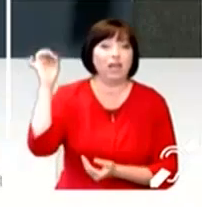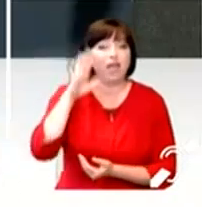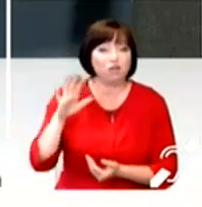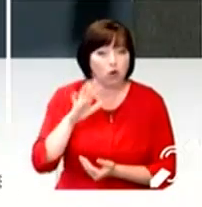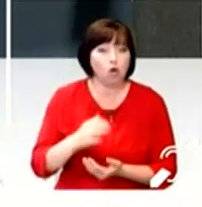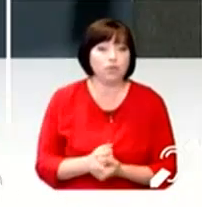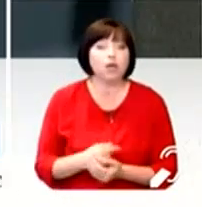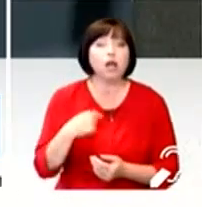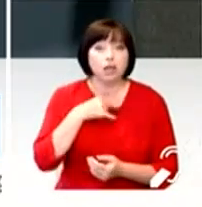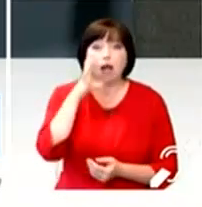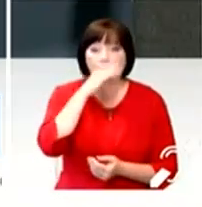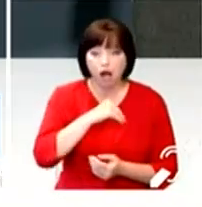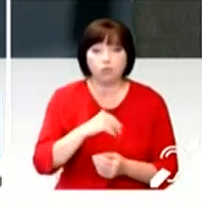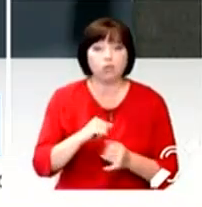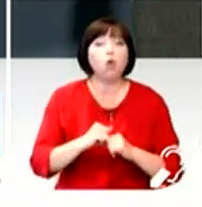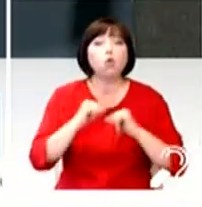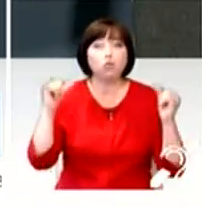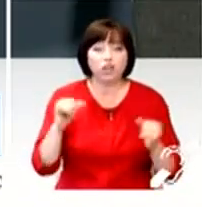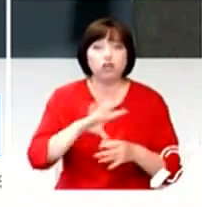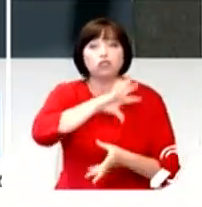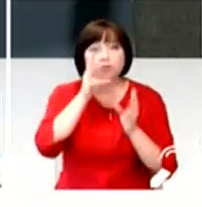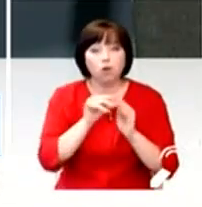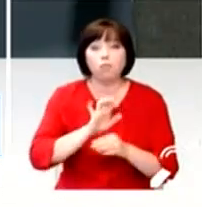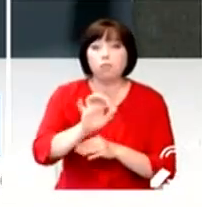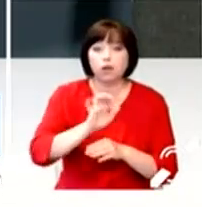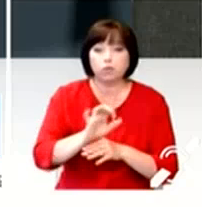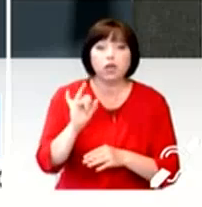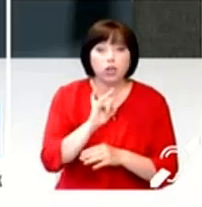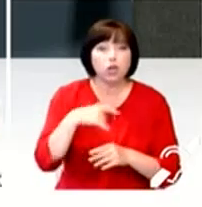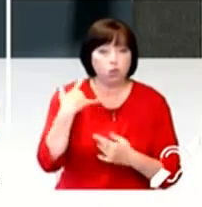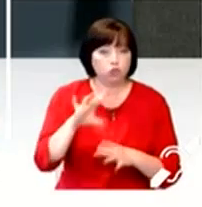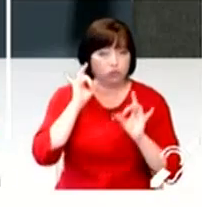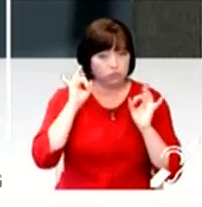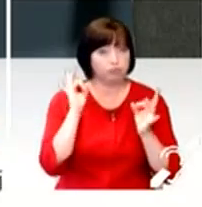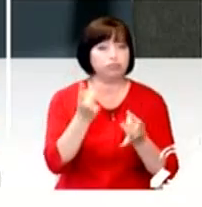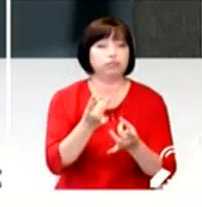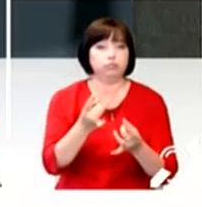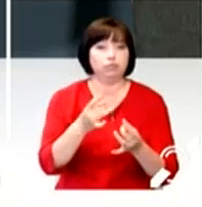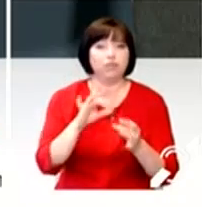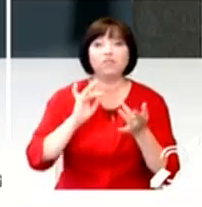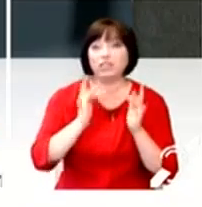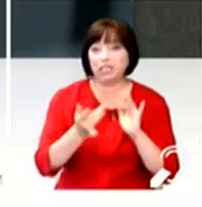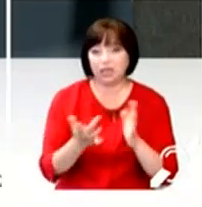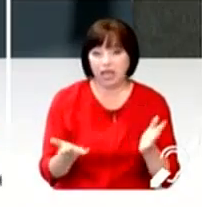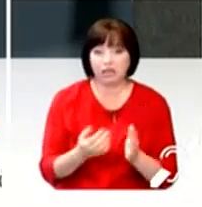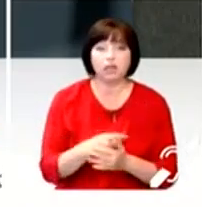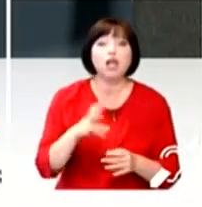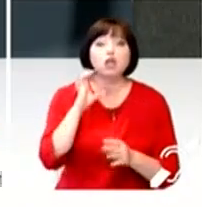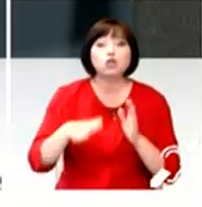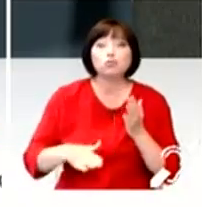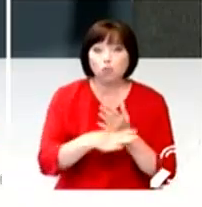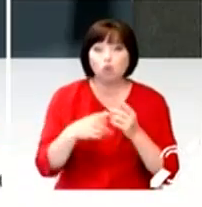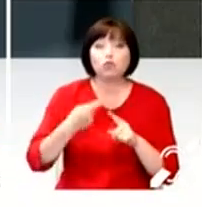Europene, am reușit să creștem volumul producției și am devenit mai cunoscuți în rețelele de socializare. Cu ajutorul